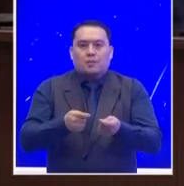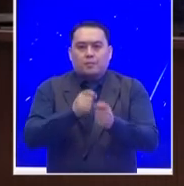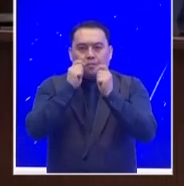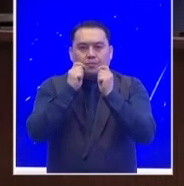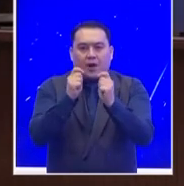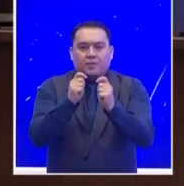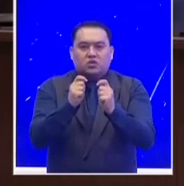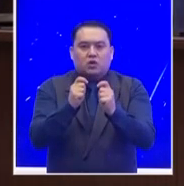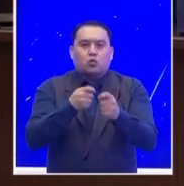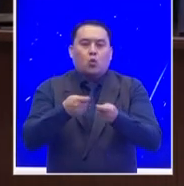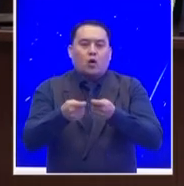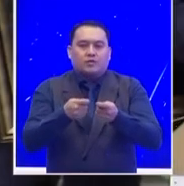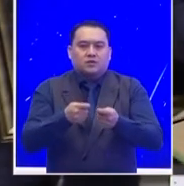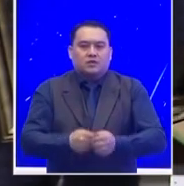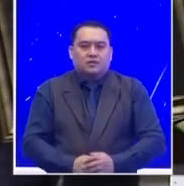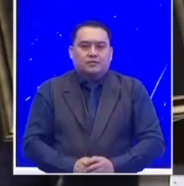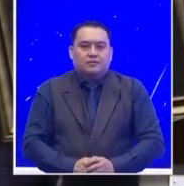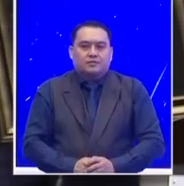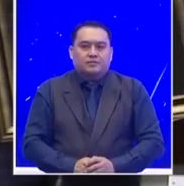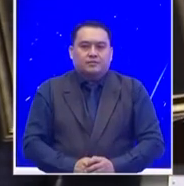им памятные подарки от руководства края.